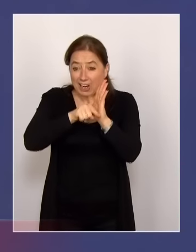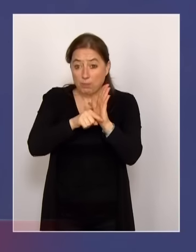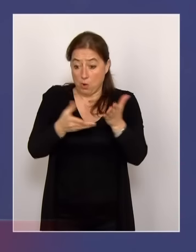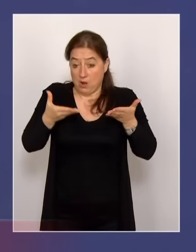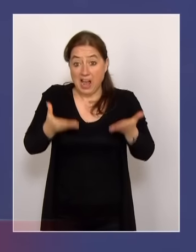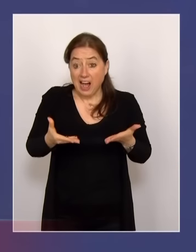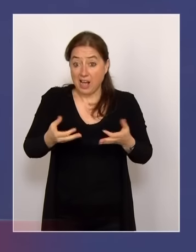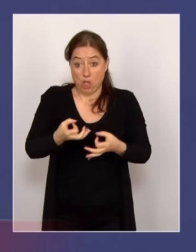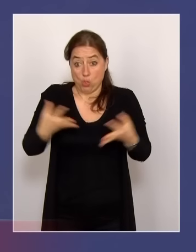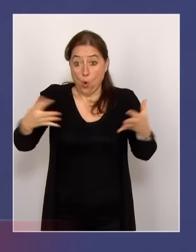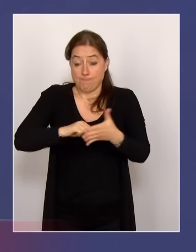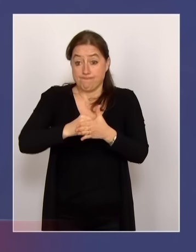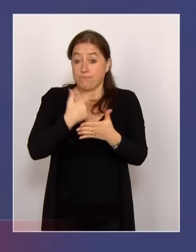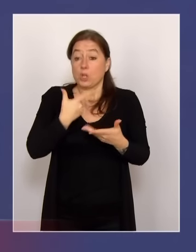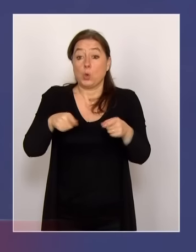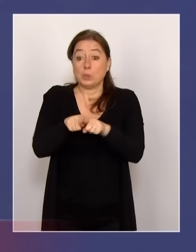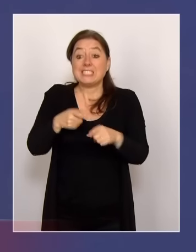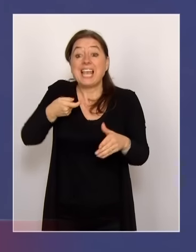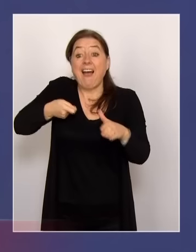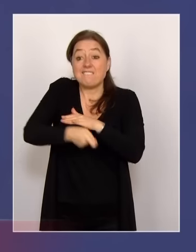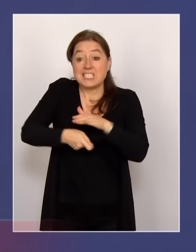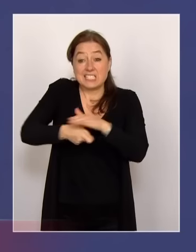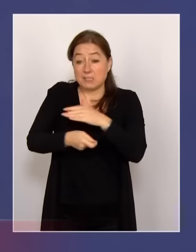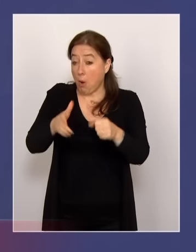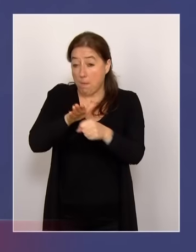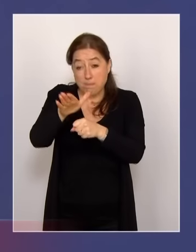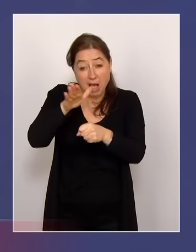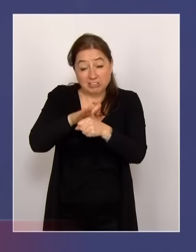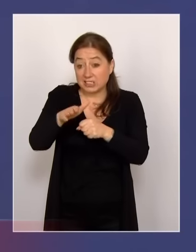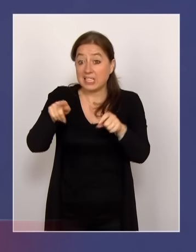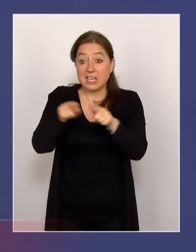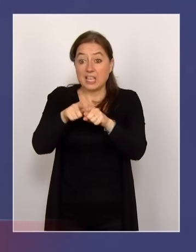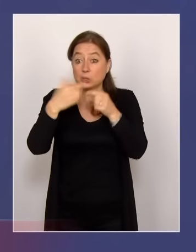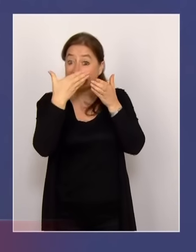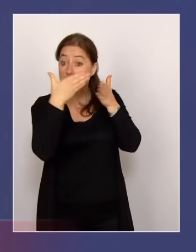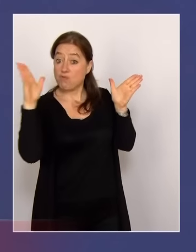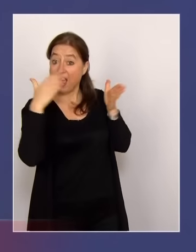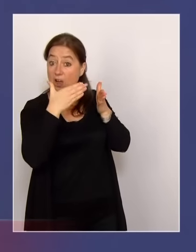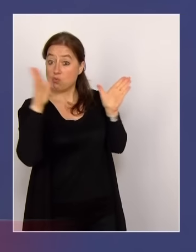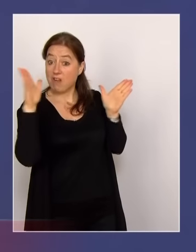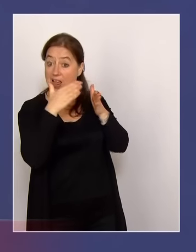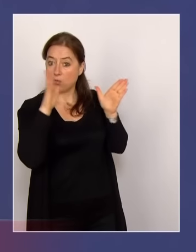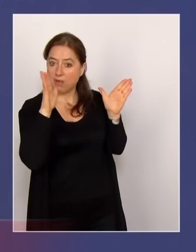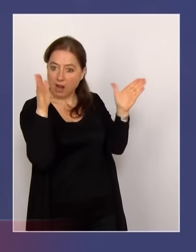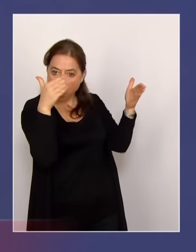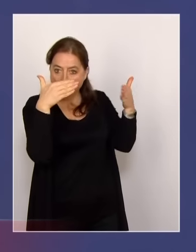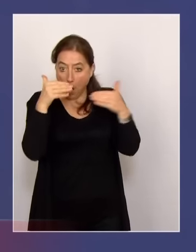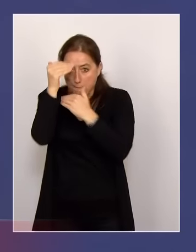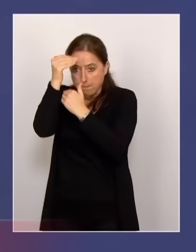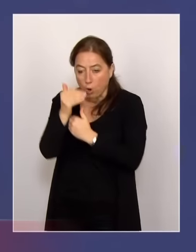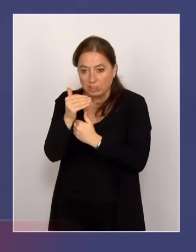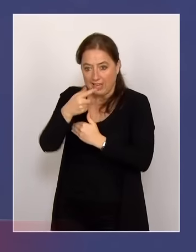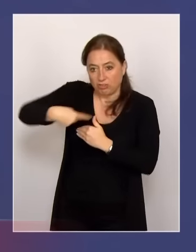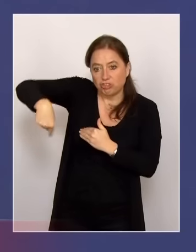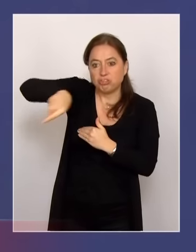investissons trop peu et nous sommes trop ouverts et ne défendons pas assez nos intérêts. C'est ça,